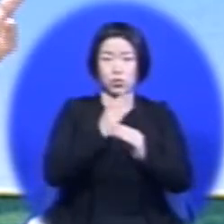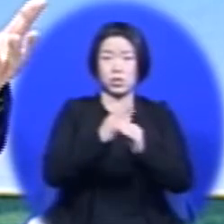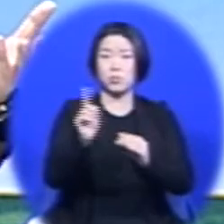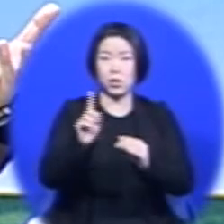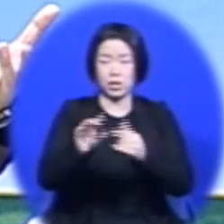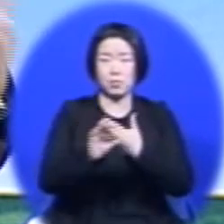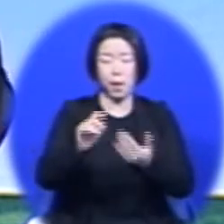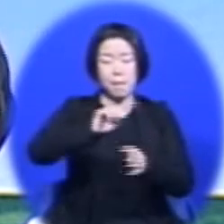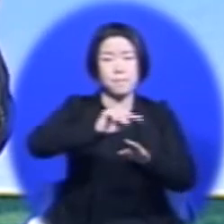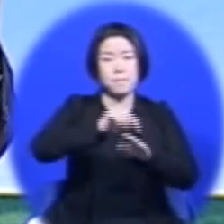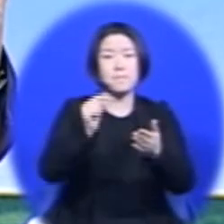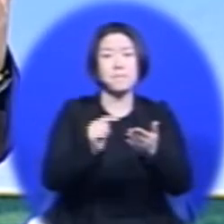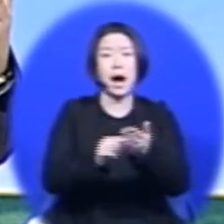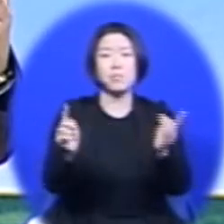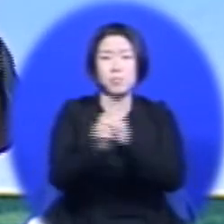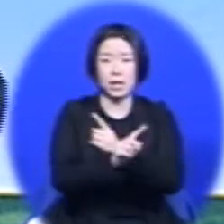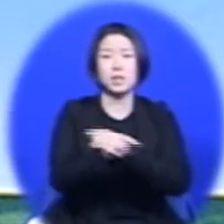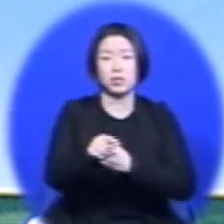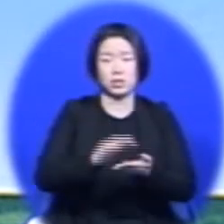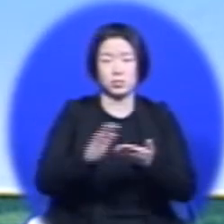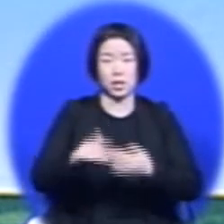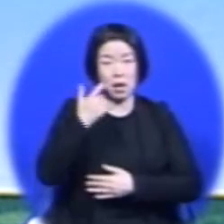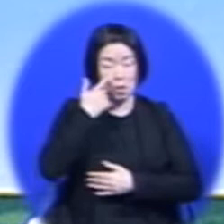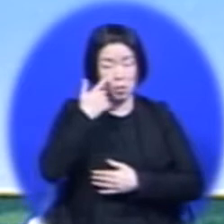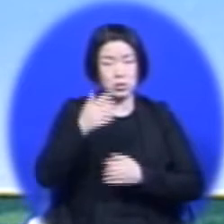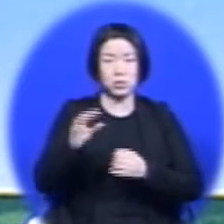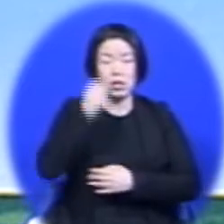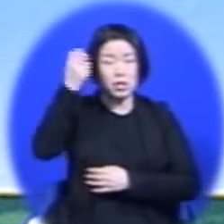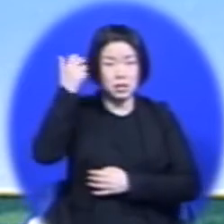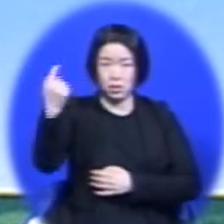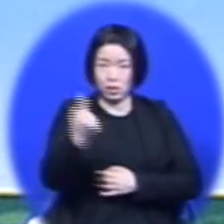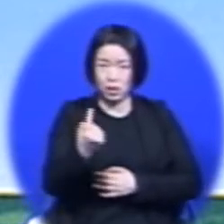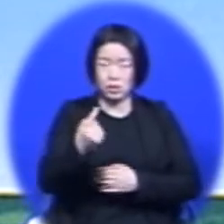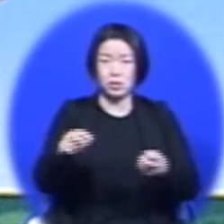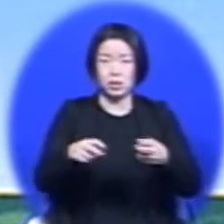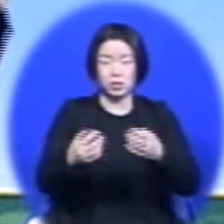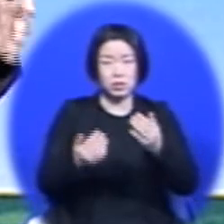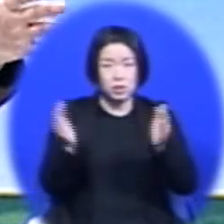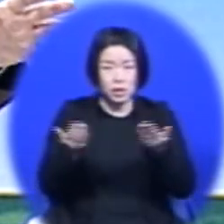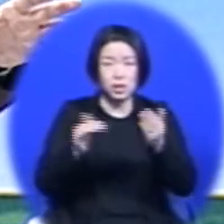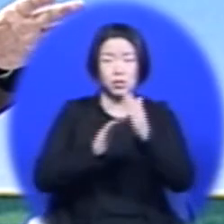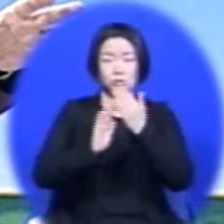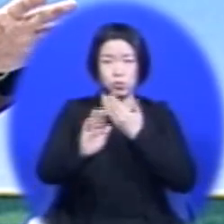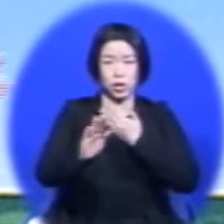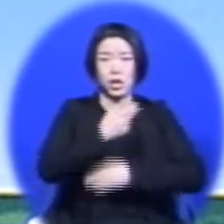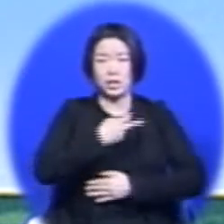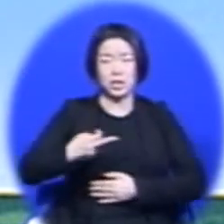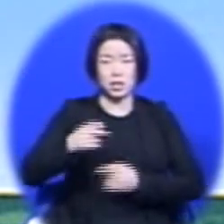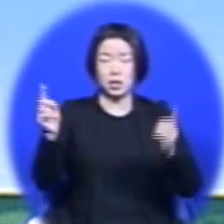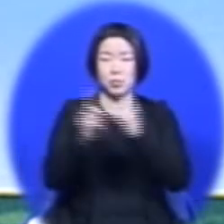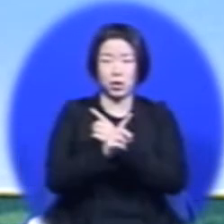마음이 바뀌어버리는 겁니다. 마음이. 오순절 성령 강림 사건 이후에 제자들이 변화되었는데